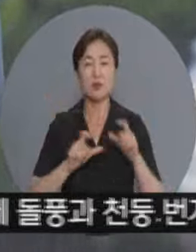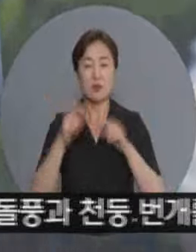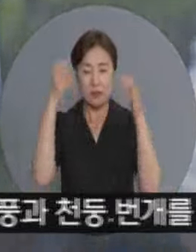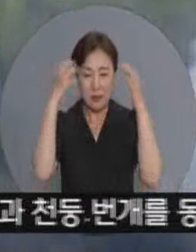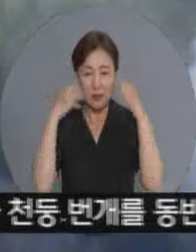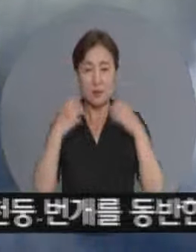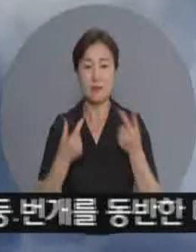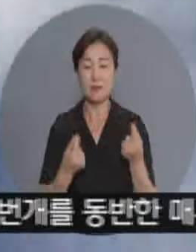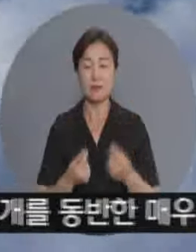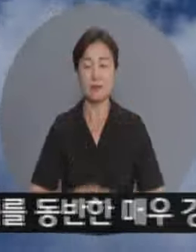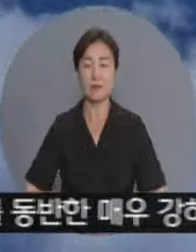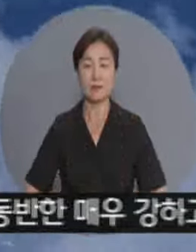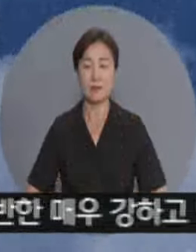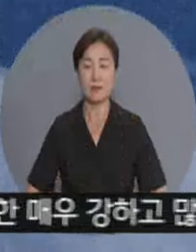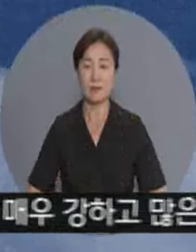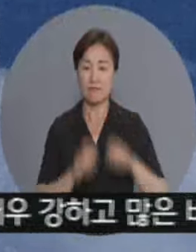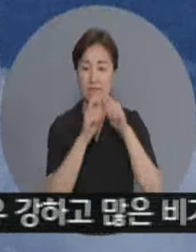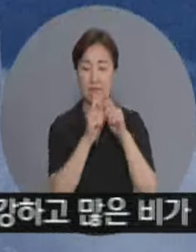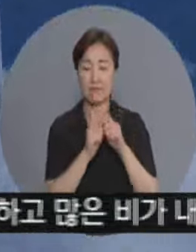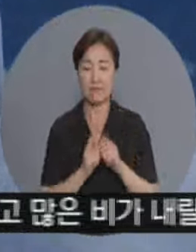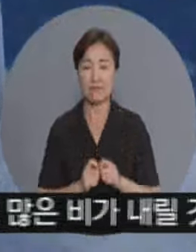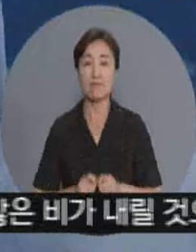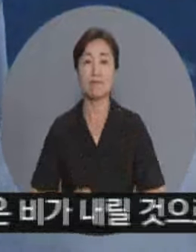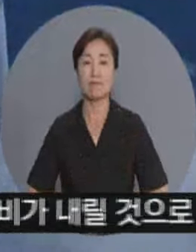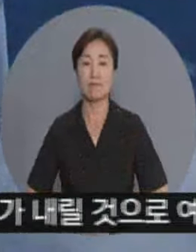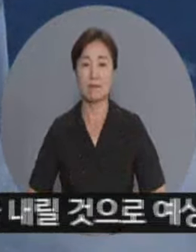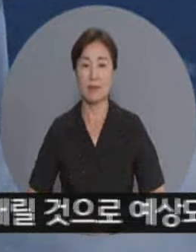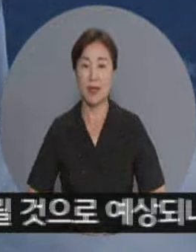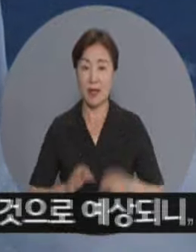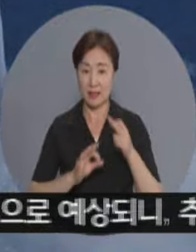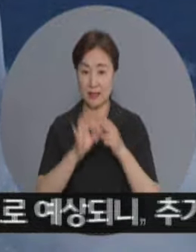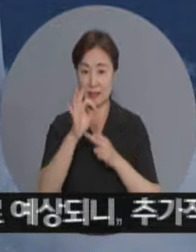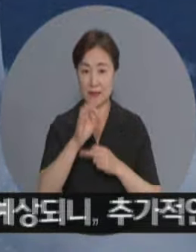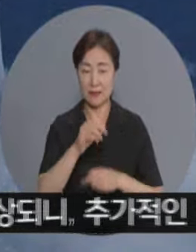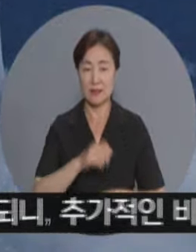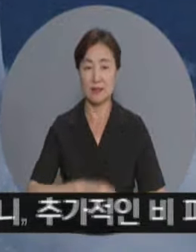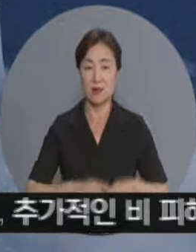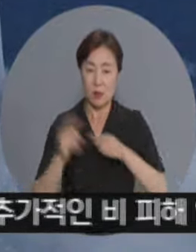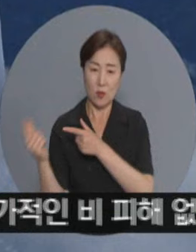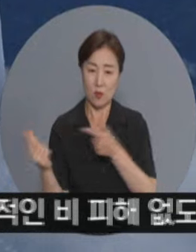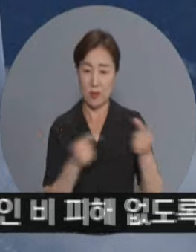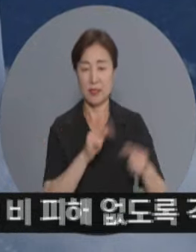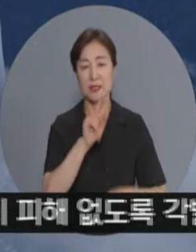높아지겠습니다. 자세한 지역별 기온 보겠습니다. 아침 기온 전 지역